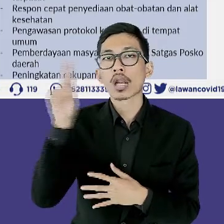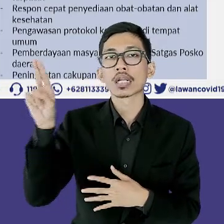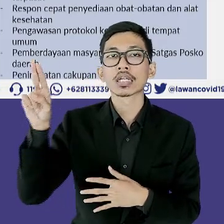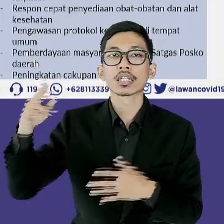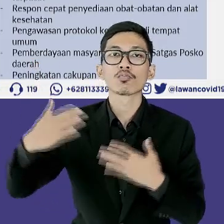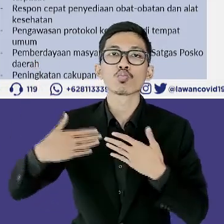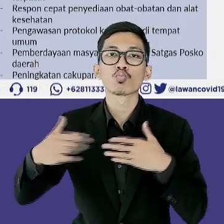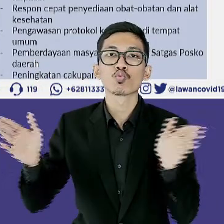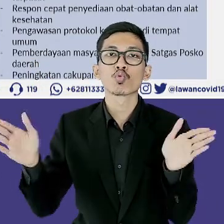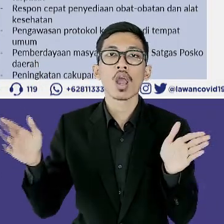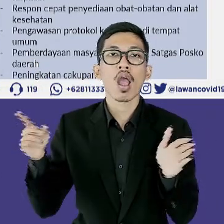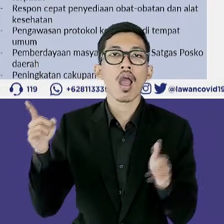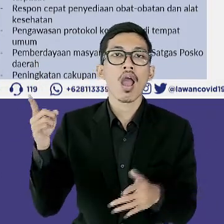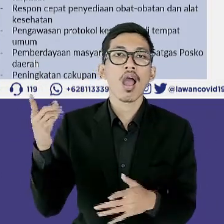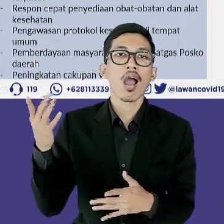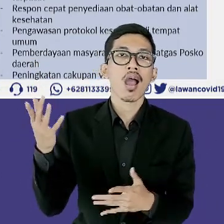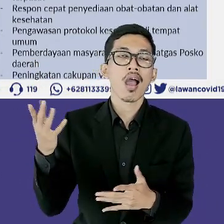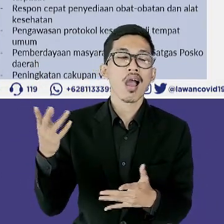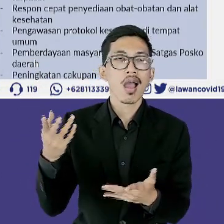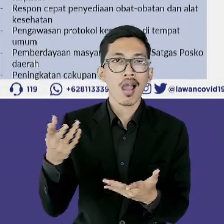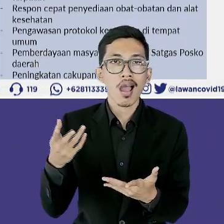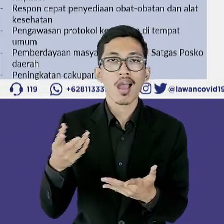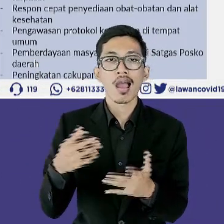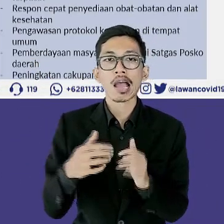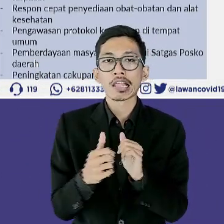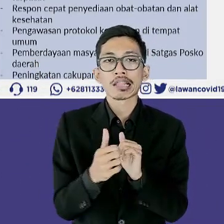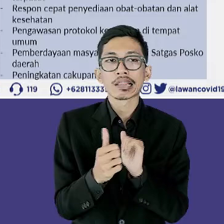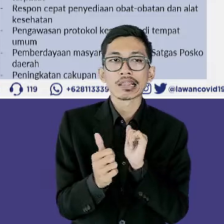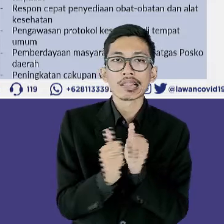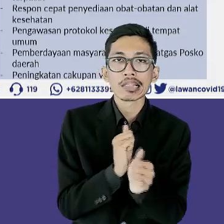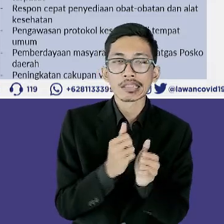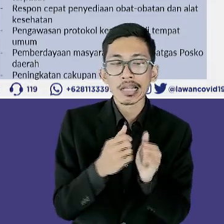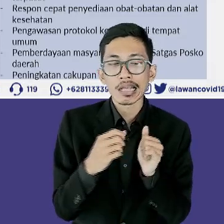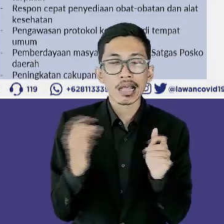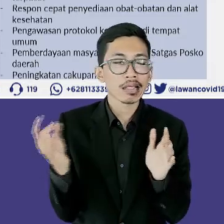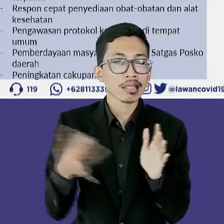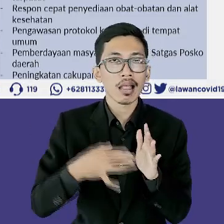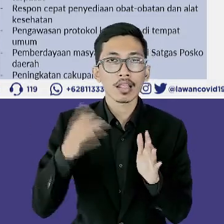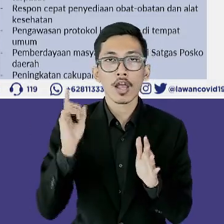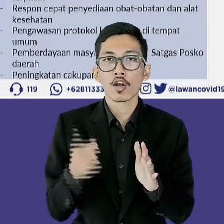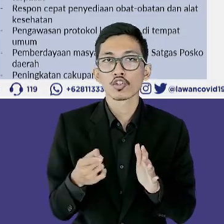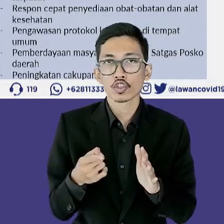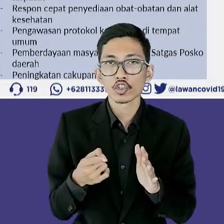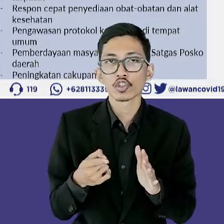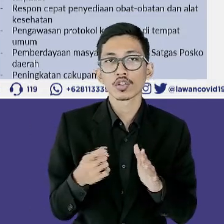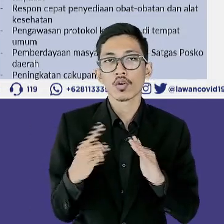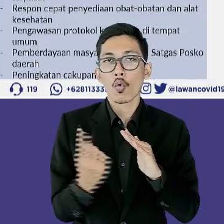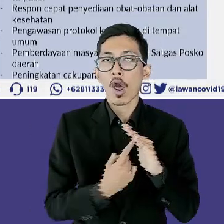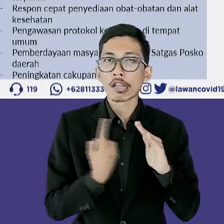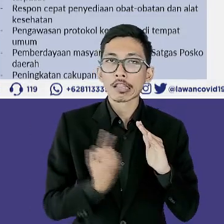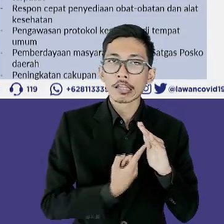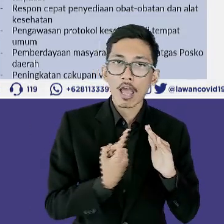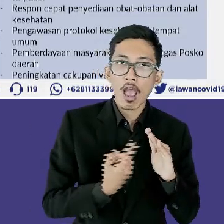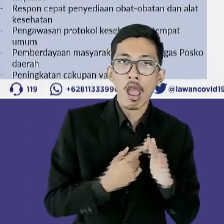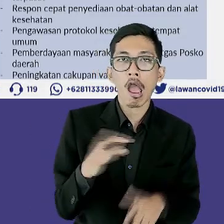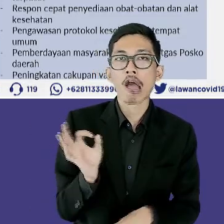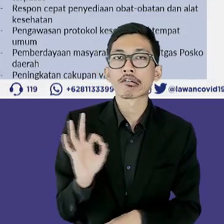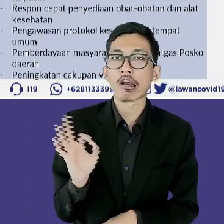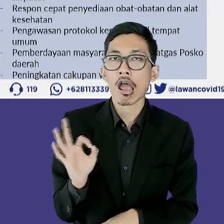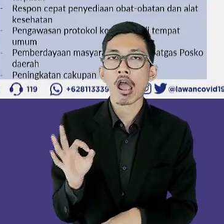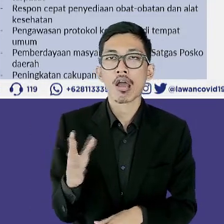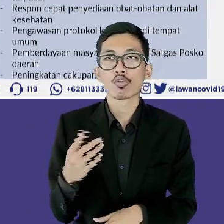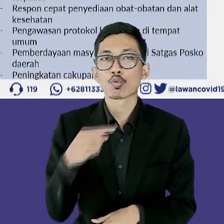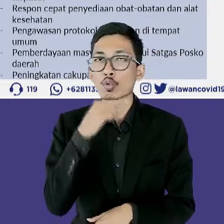sayangnya tidak dibarengi dengan screening ketat pada pelaku perjalanan, kewajiban karantina, dan penerapan